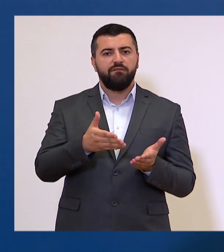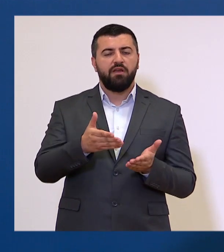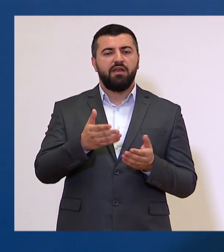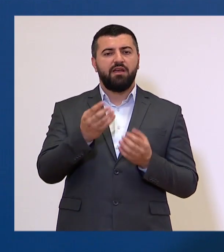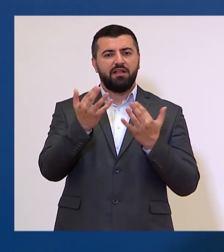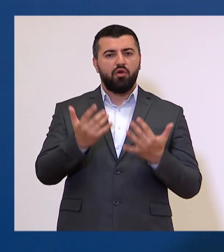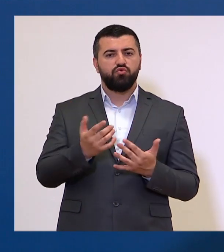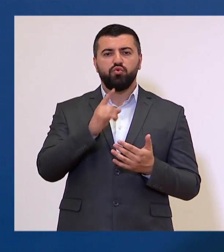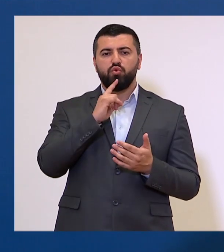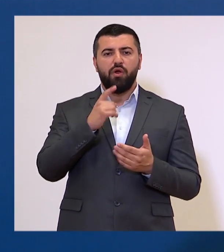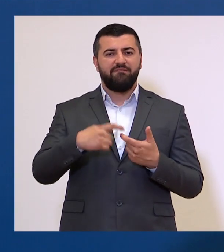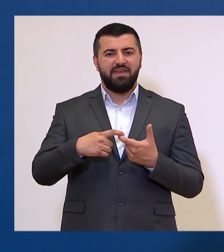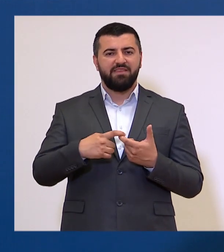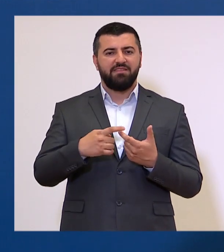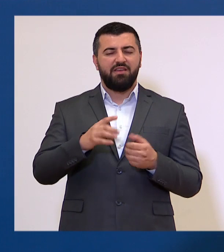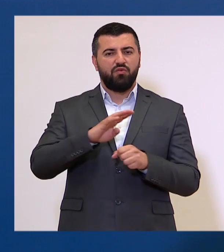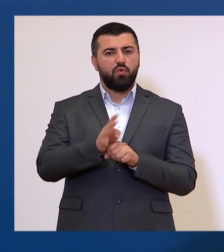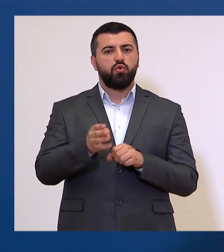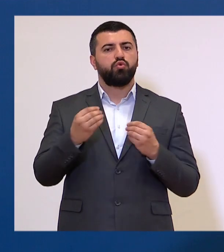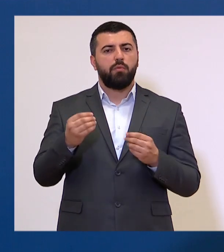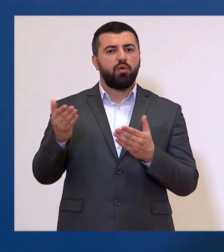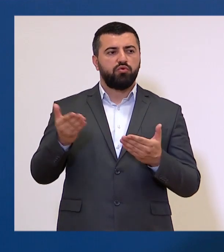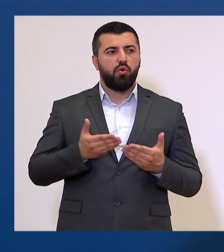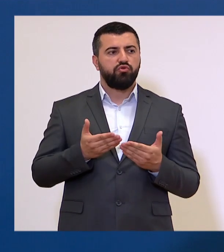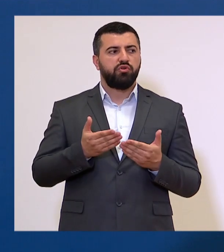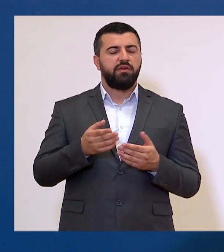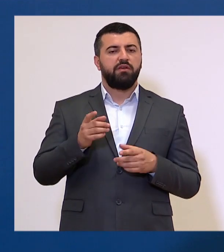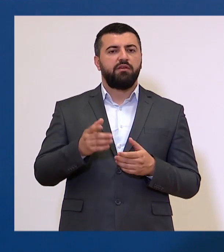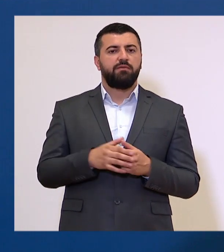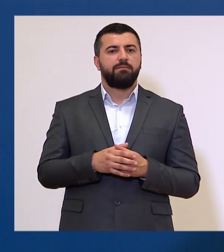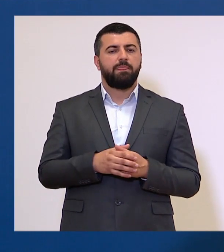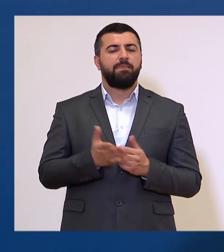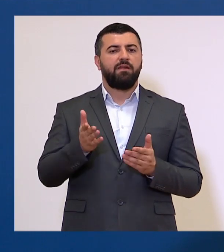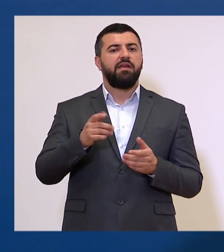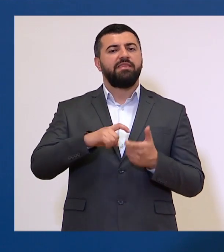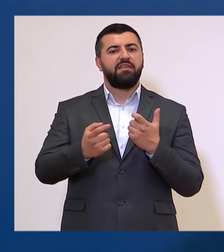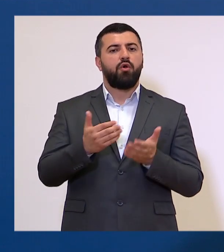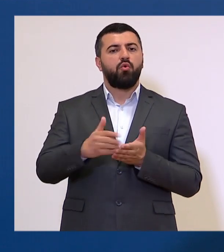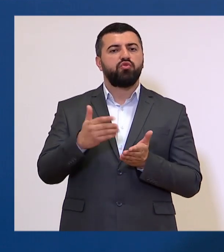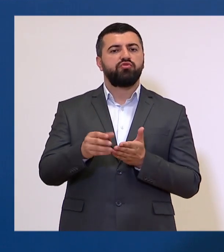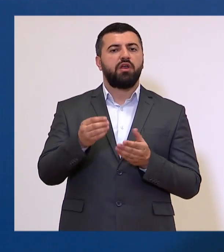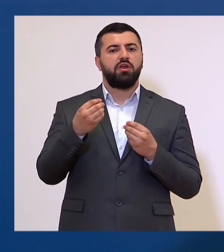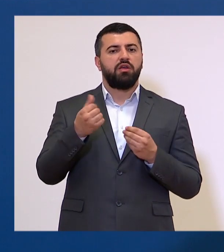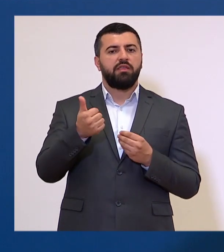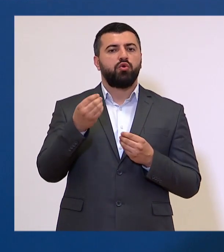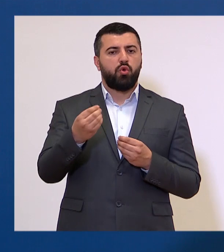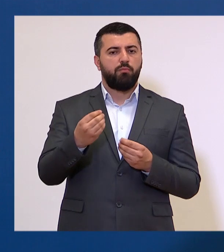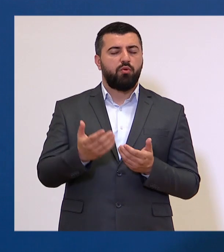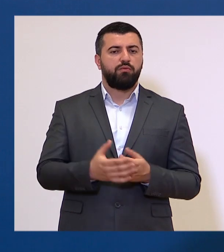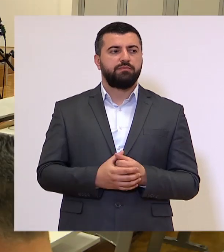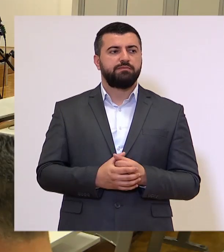solidarni račun koji je vezan za EKT će dobro doći, jer svakako ta sredstva će biti utrošena na jedan valjan